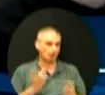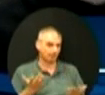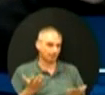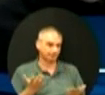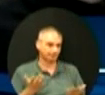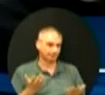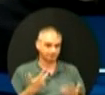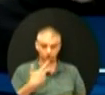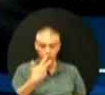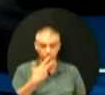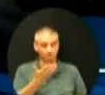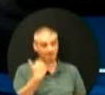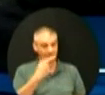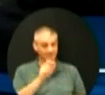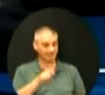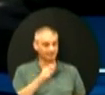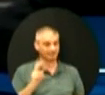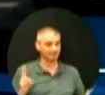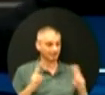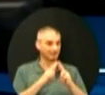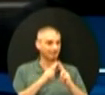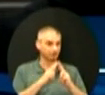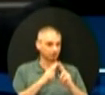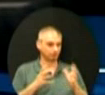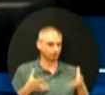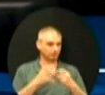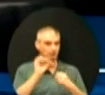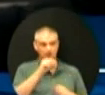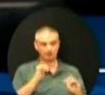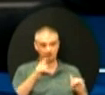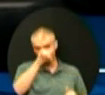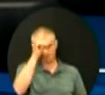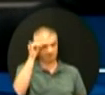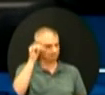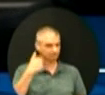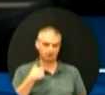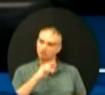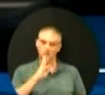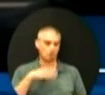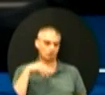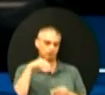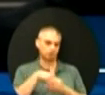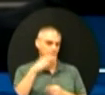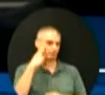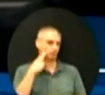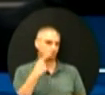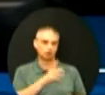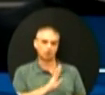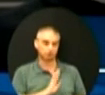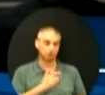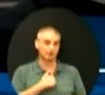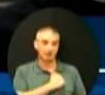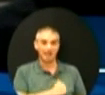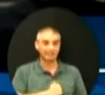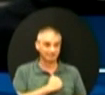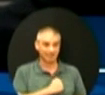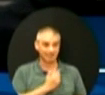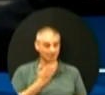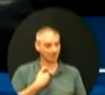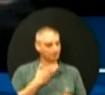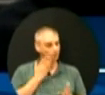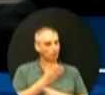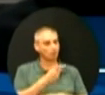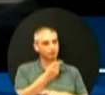כרגע, 3 ימים לפני שהכנסת מתכנסת לכנס הקיץ שלה, אנחנו לא נהיה חלק מהפרסה הזאת. לצערי, הפנייה